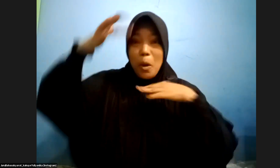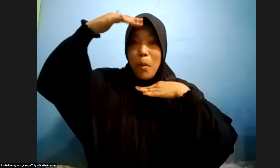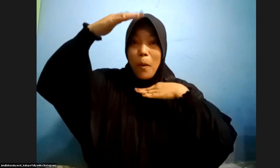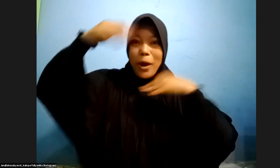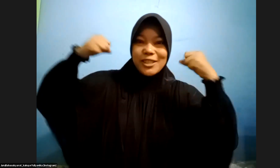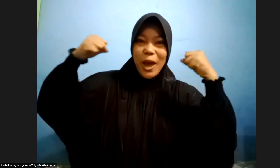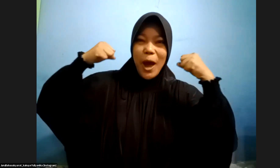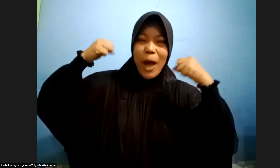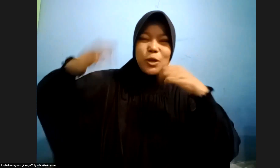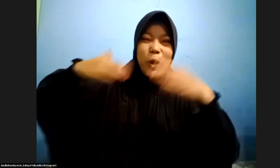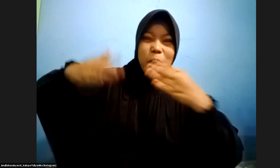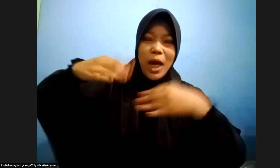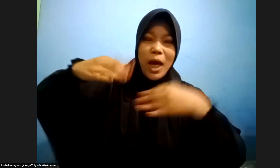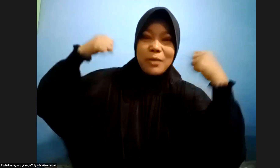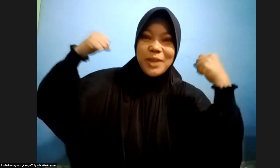bisa tetap